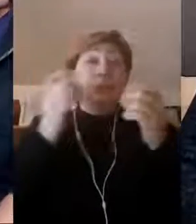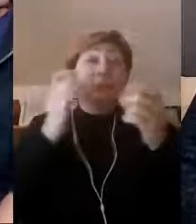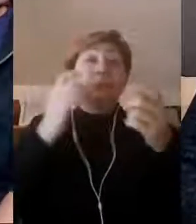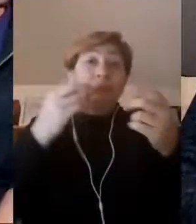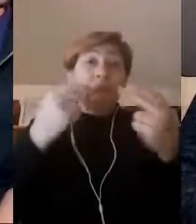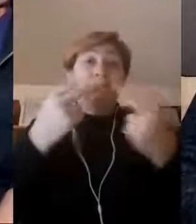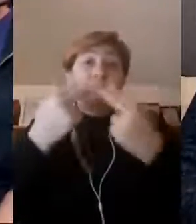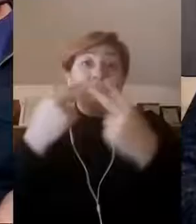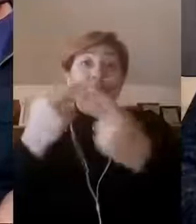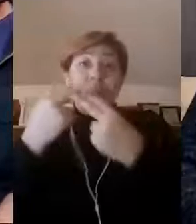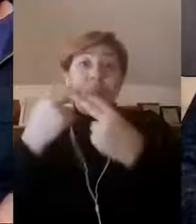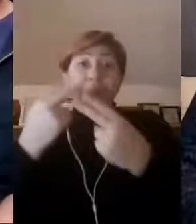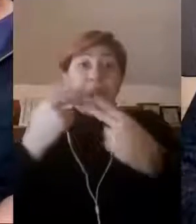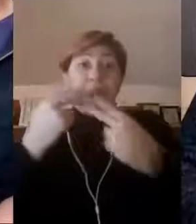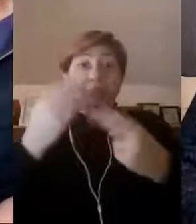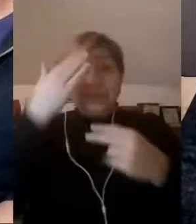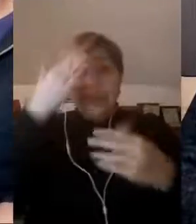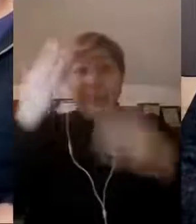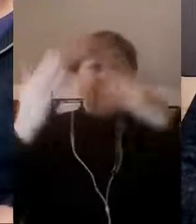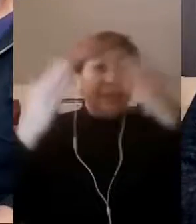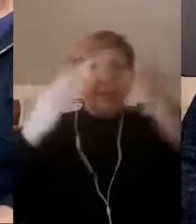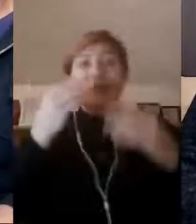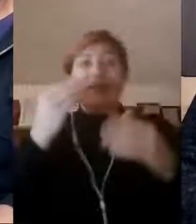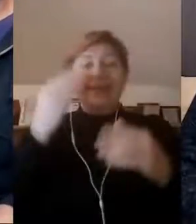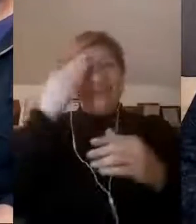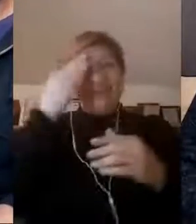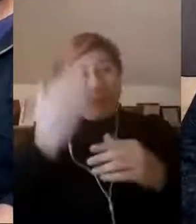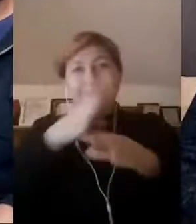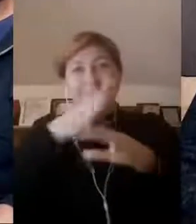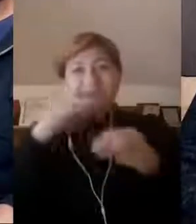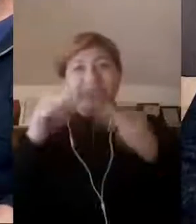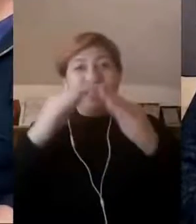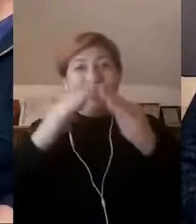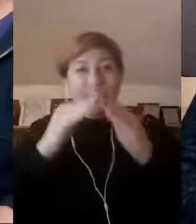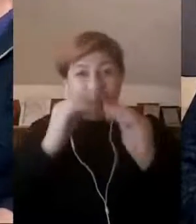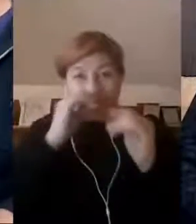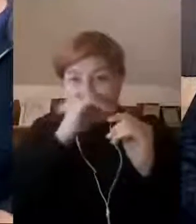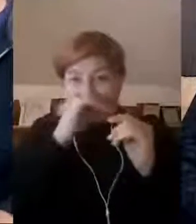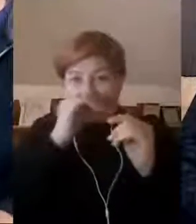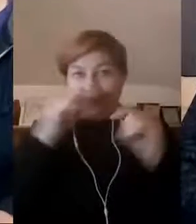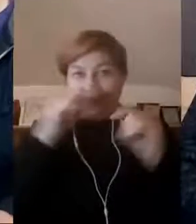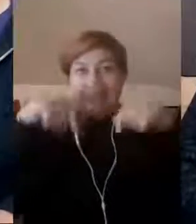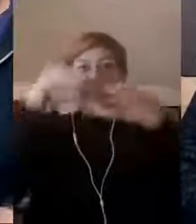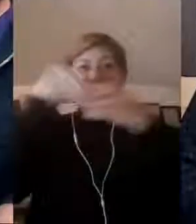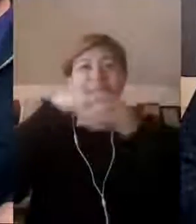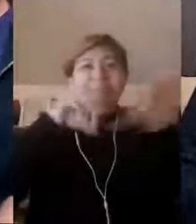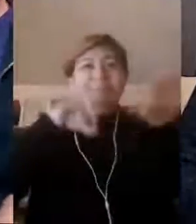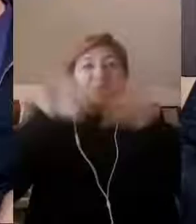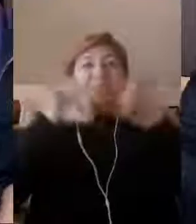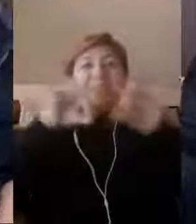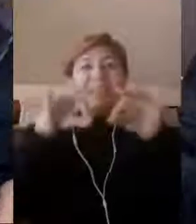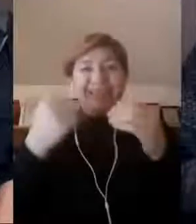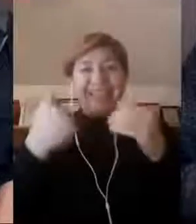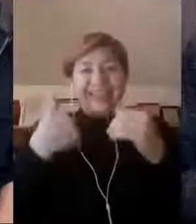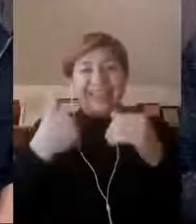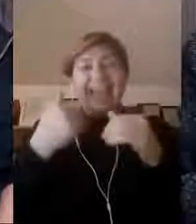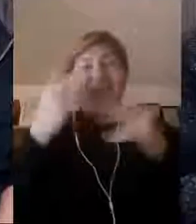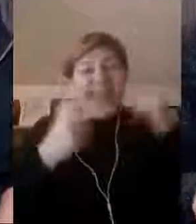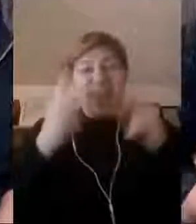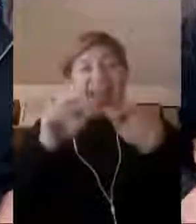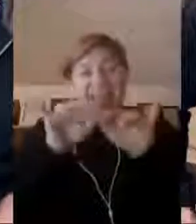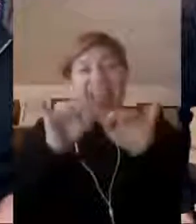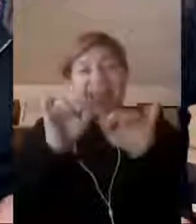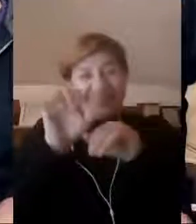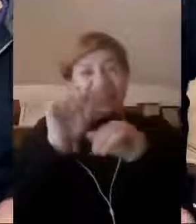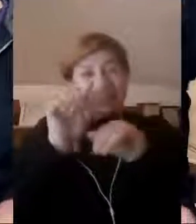Evet, hani selam vermeden gitmeyeyim dedim. O Evde yüzden orası böyle yaptın. Bu dik. arada biz de iç mimarlık firmasıyız. Ben seni ara ara yazdım ama